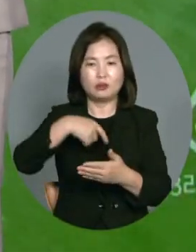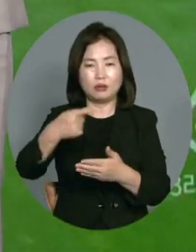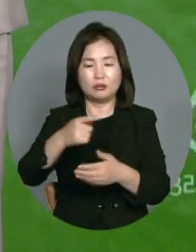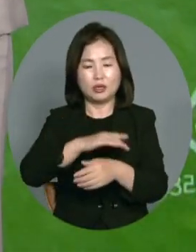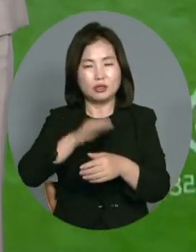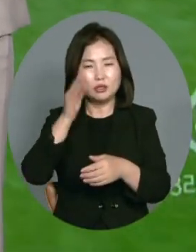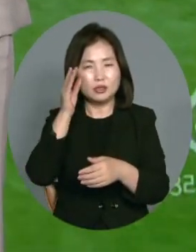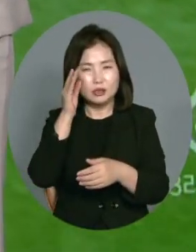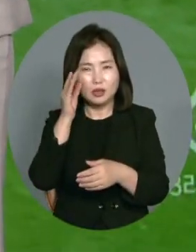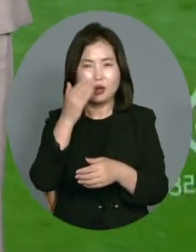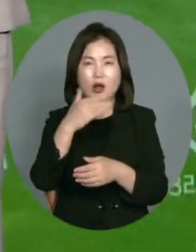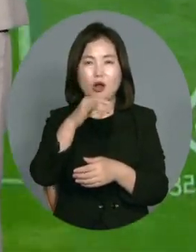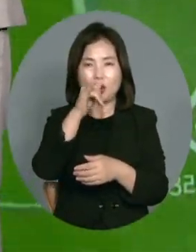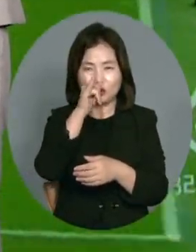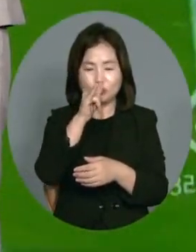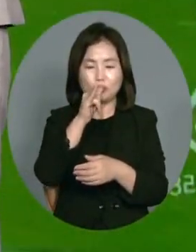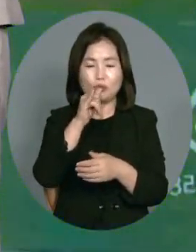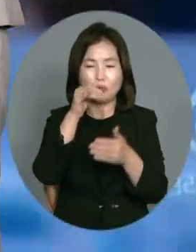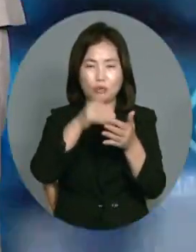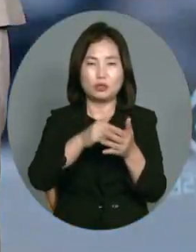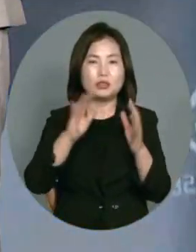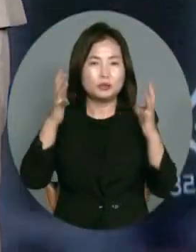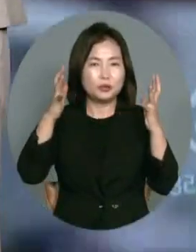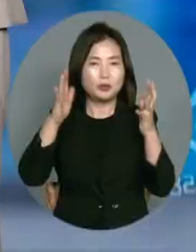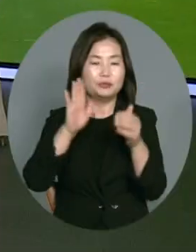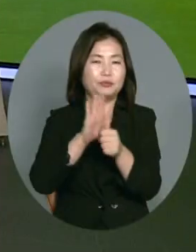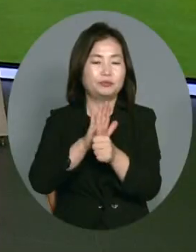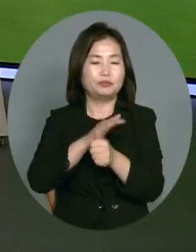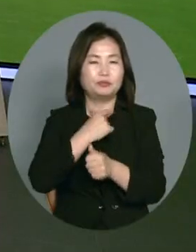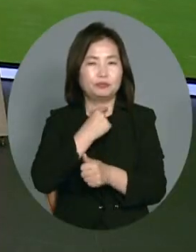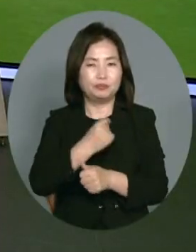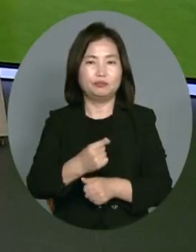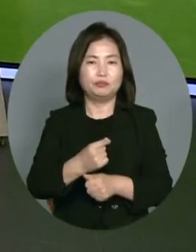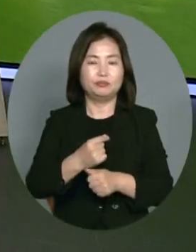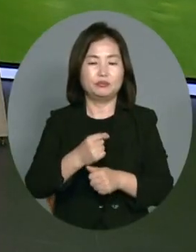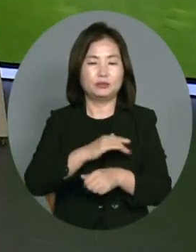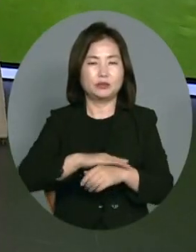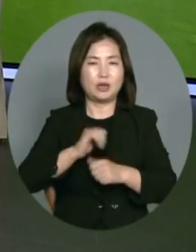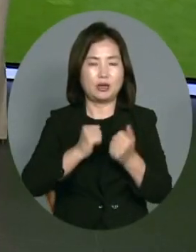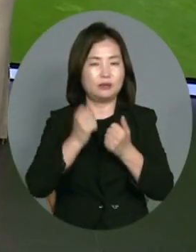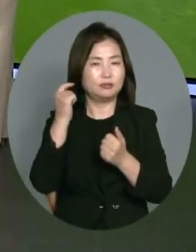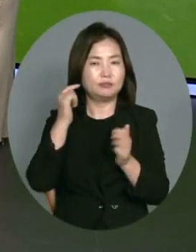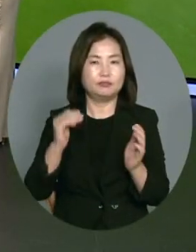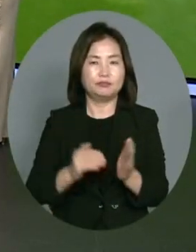기대되는 팀으로 올 수 있도록 응원해 보도록 하겠습니다. 오늘 말씀 잘 들었습니다.